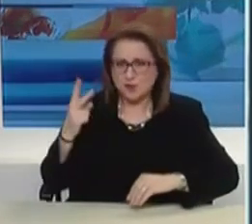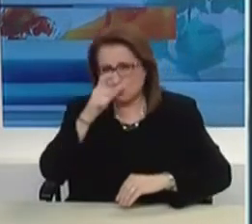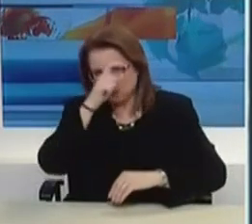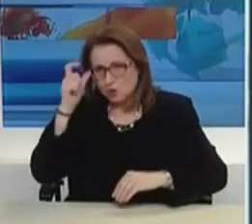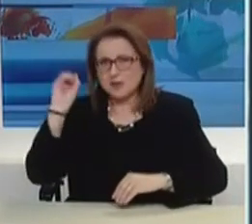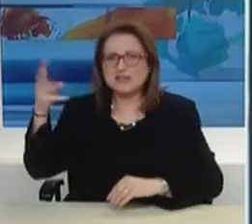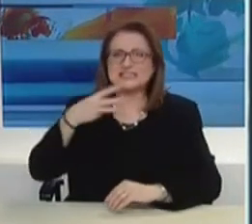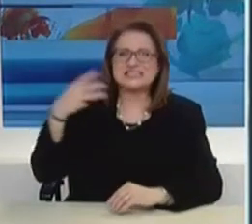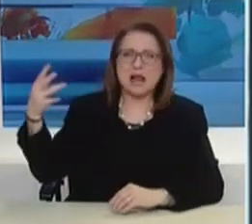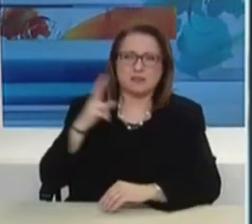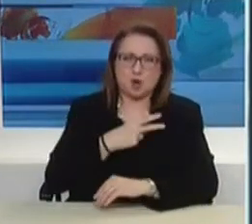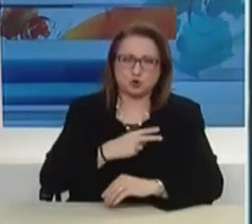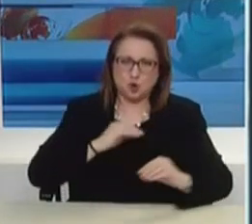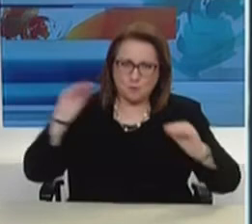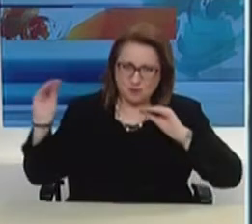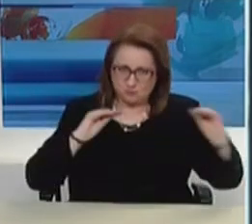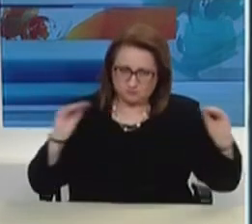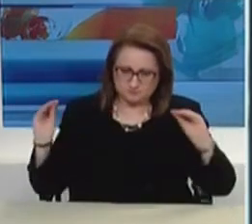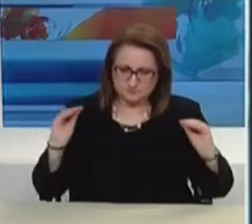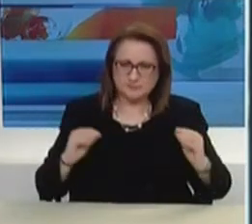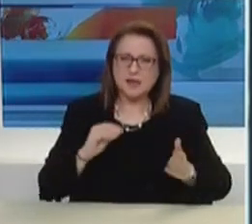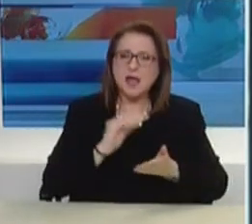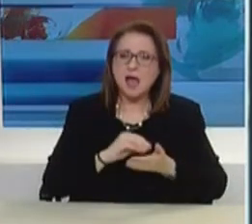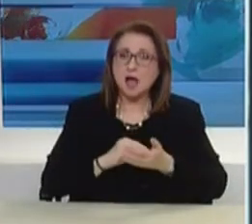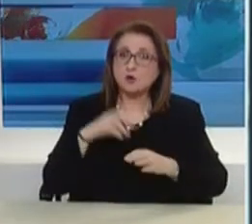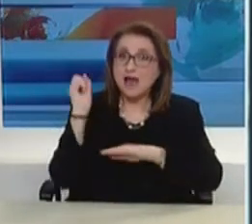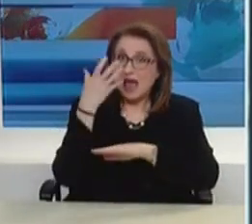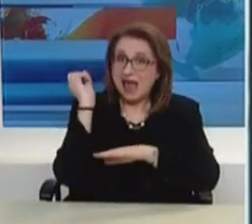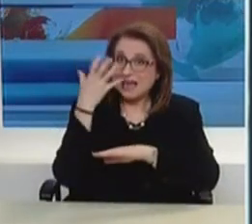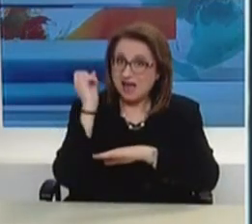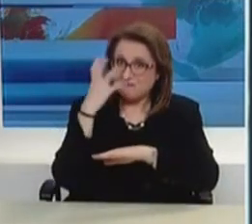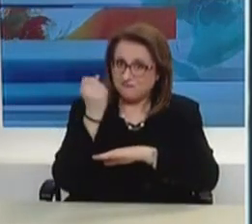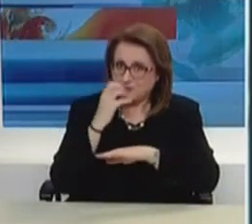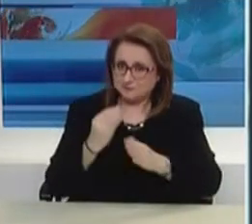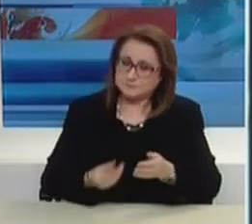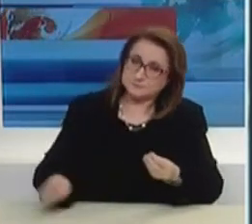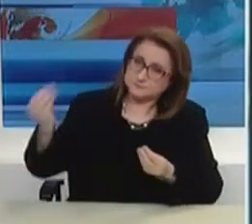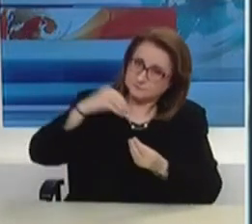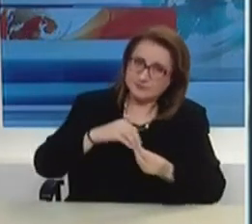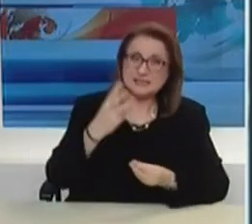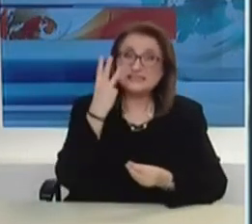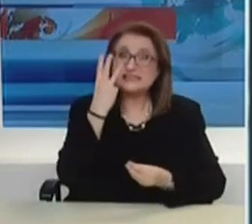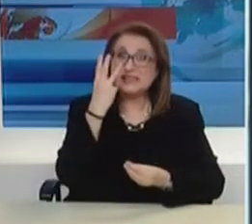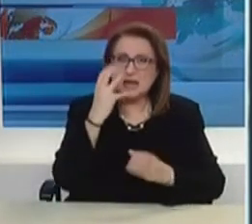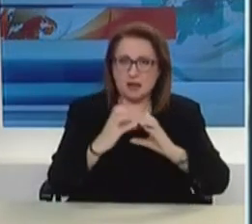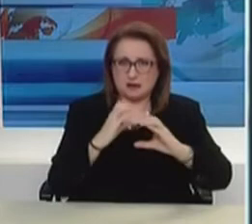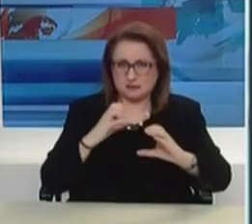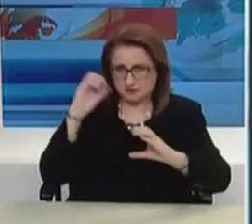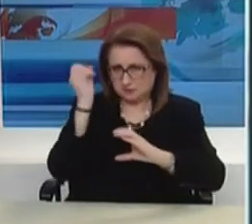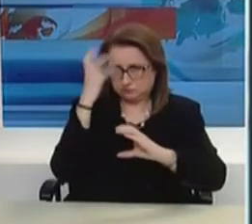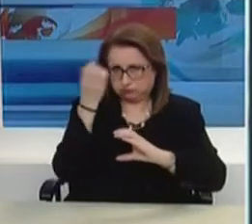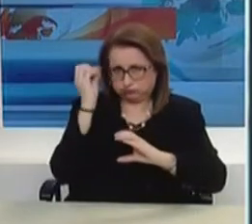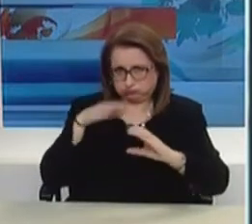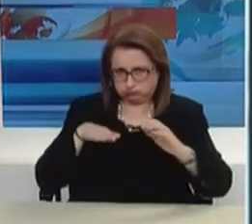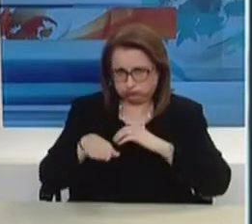Ξάνθης. Επιπρόσθετα, διαθέτουμε από το ΕΚΑΒ, επιπλέον των ήδη υπαρχόντων, 3 κατάλληλα εξοπλισμένα οχήματα με το